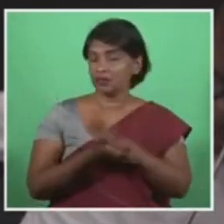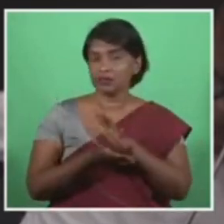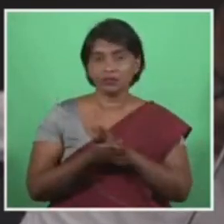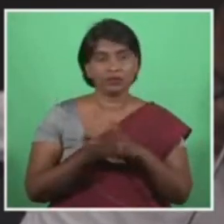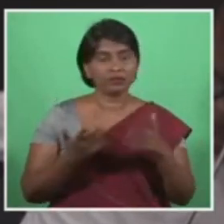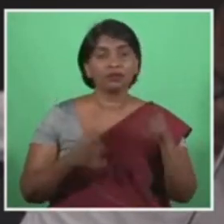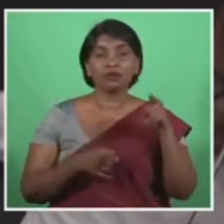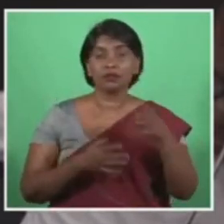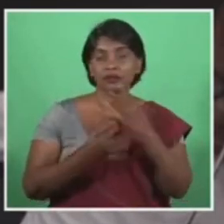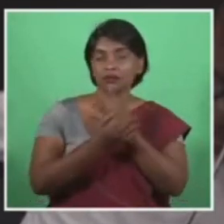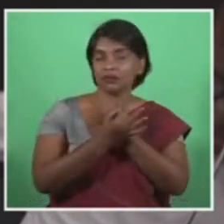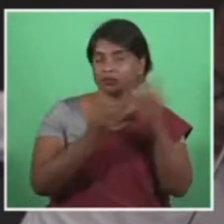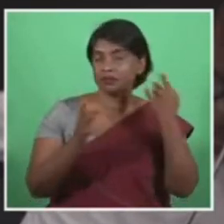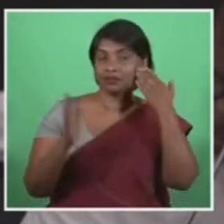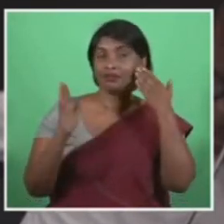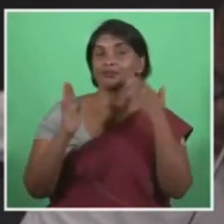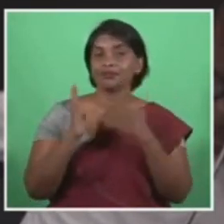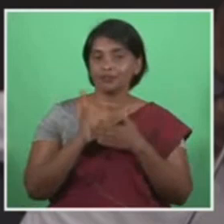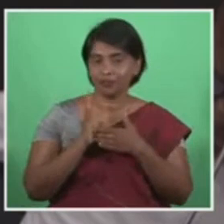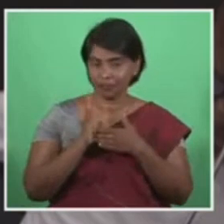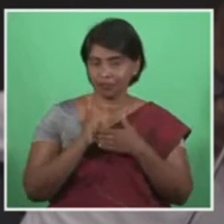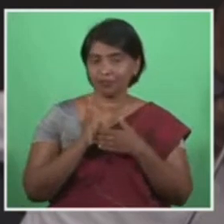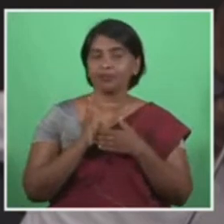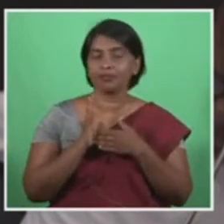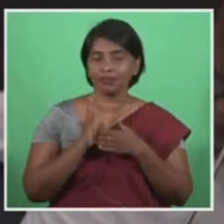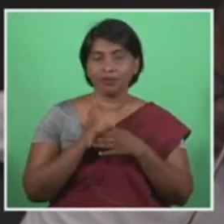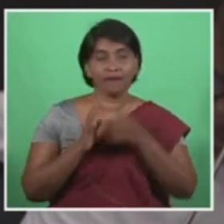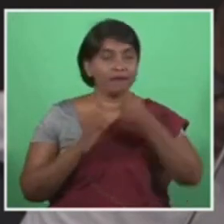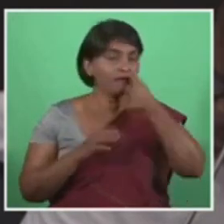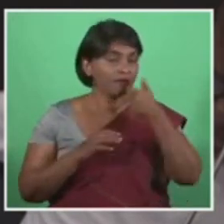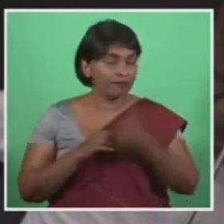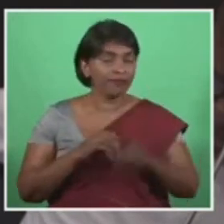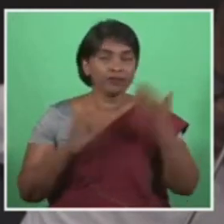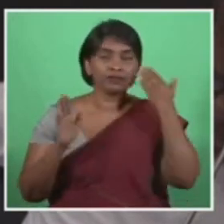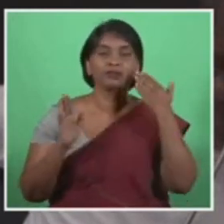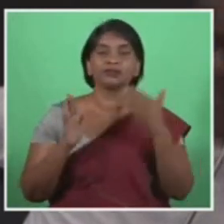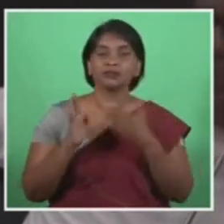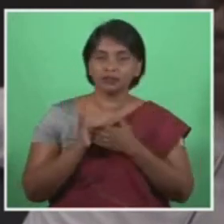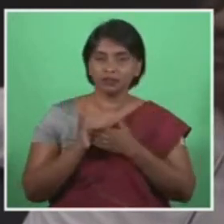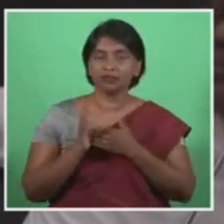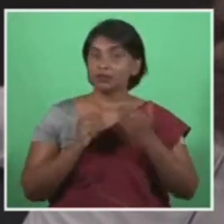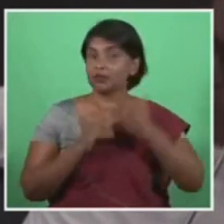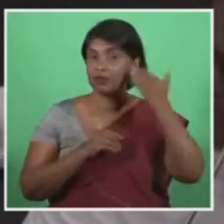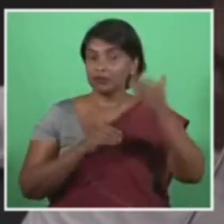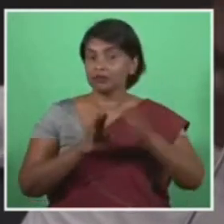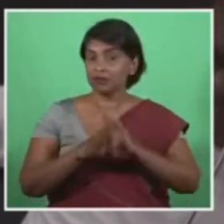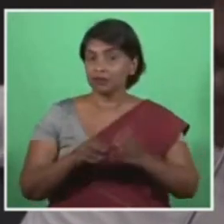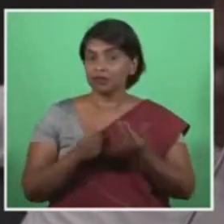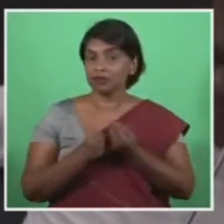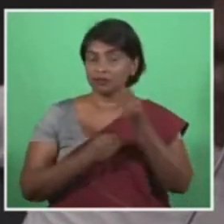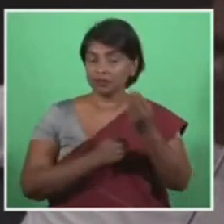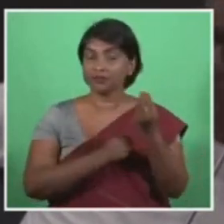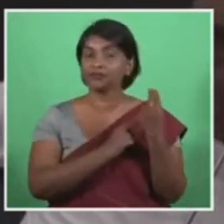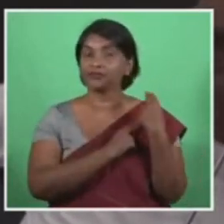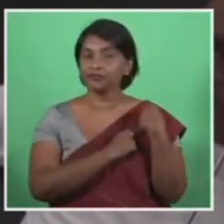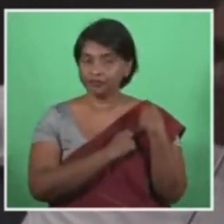ए उत्कर्षवाद भव ए वेदगत कम अनागत परंपरावट